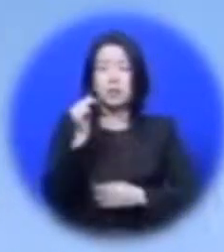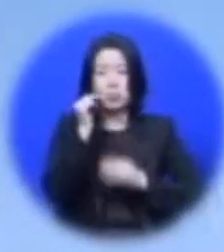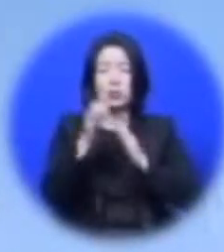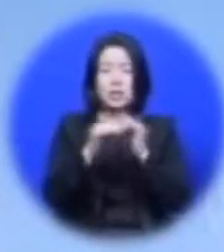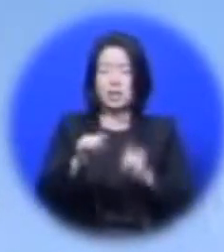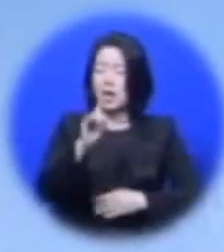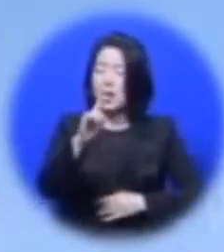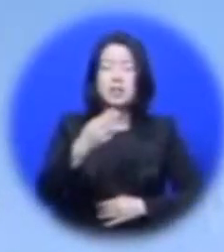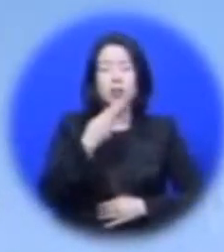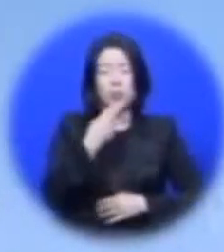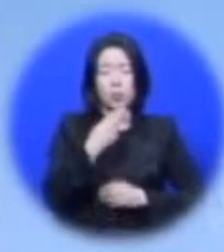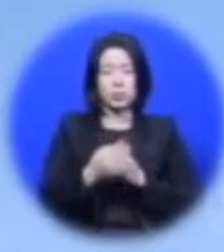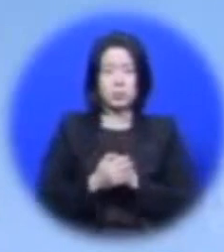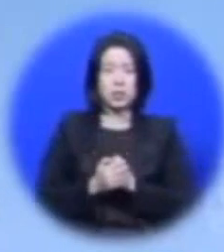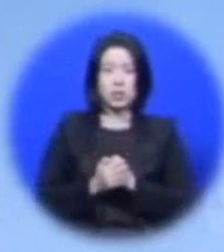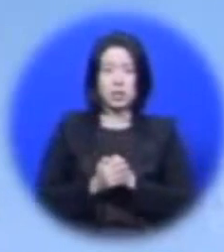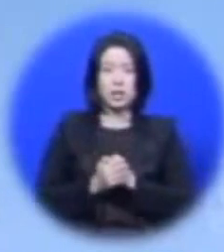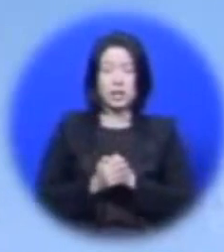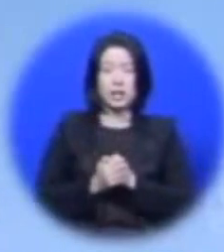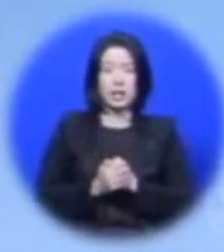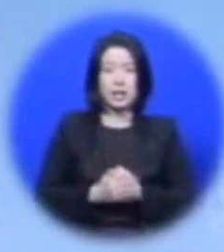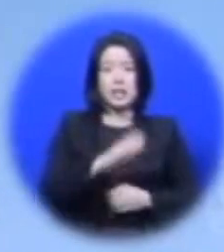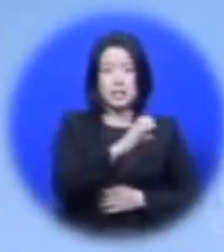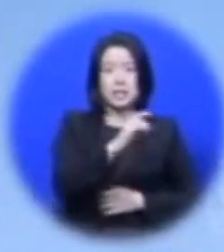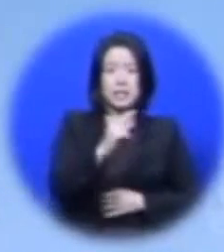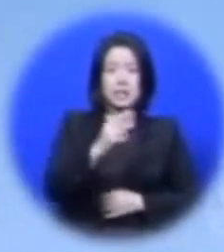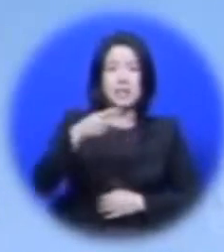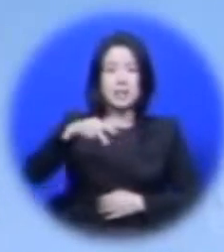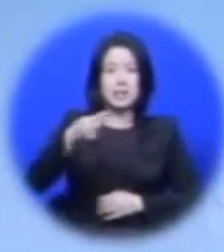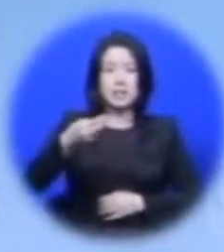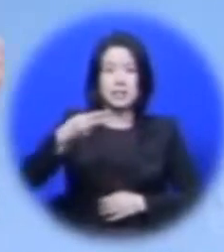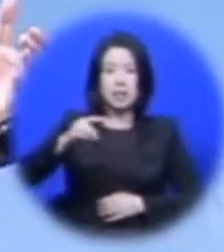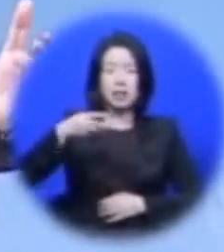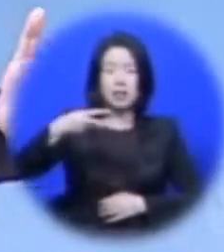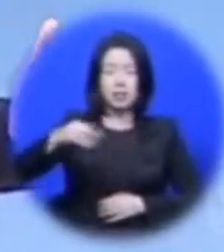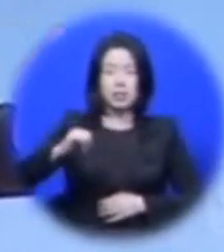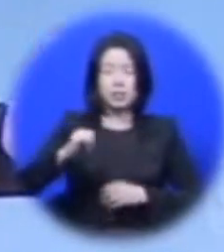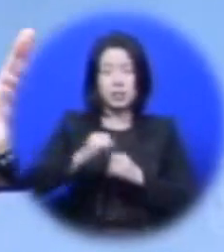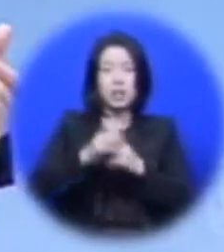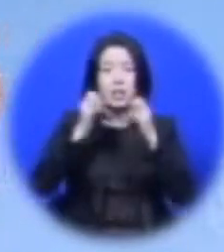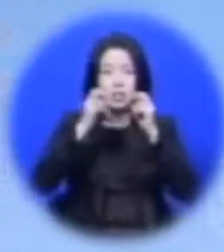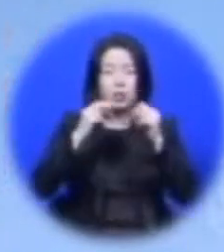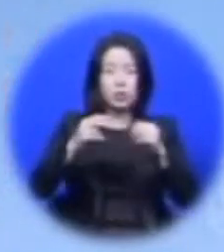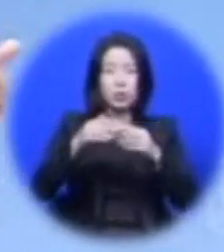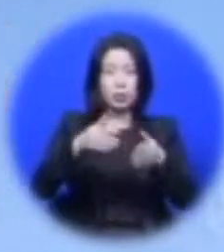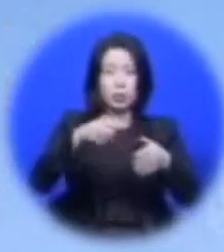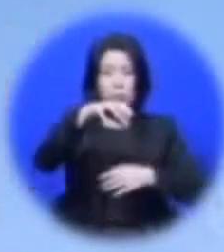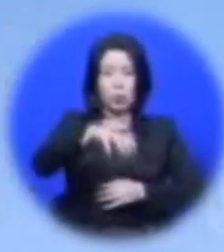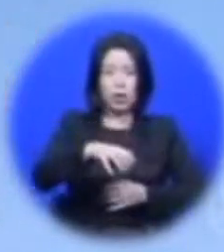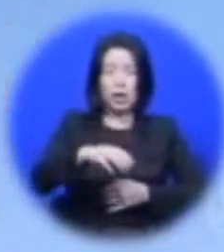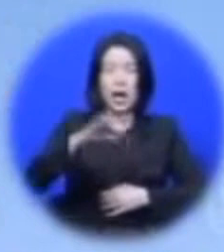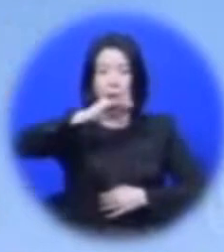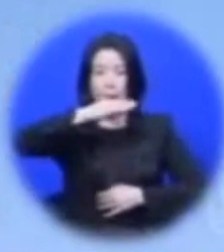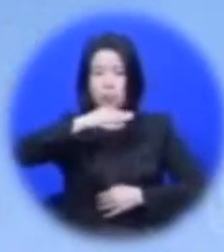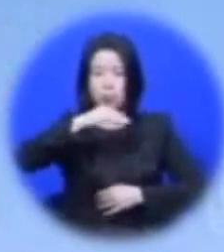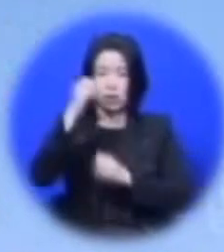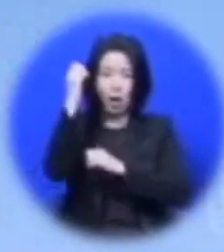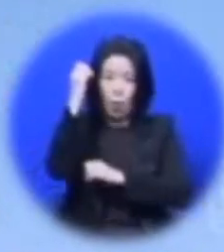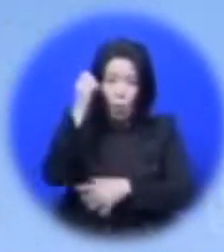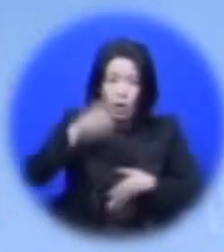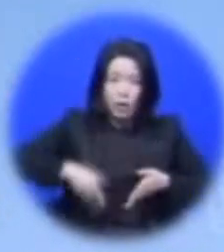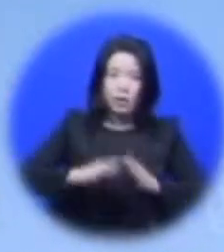사람도 없습니다. 시티 스터드 선교사님의 선교관에 아프리카 원주민들이 막 몰려들기